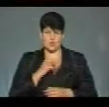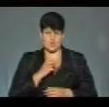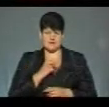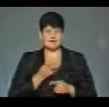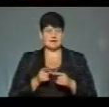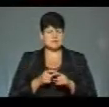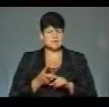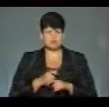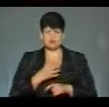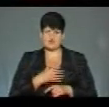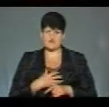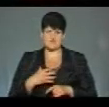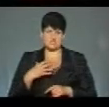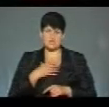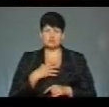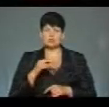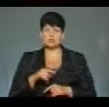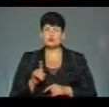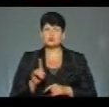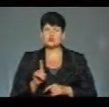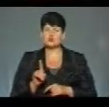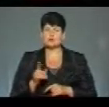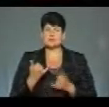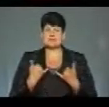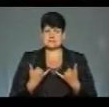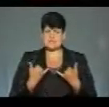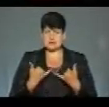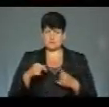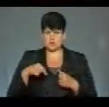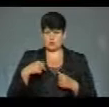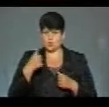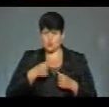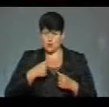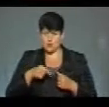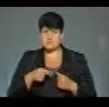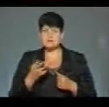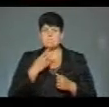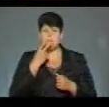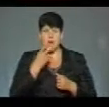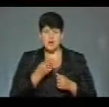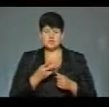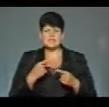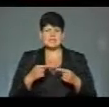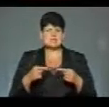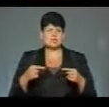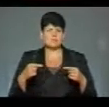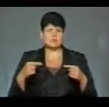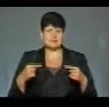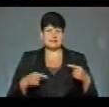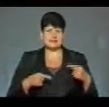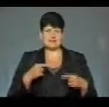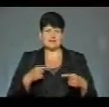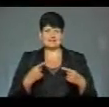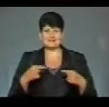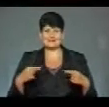це дуже-дуже важливо, тому що ми зараз у цьому році бачили різноманітніші дебати на